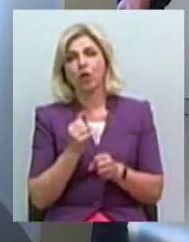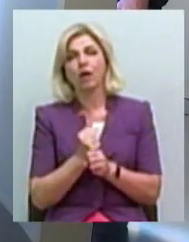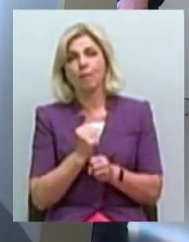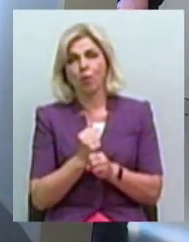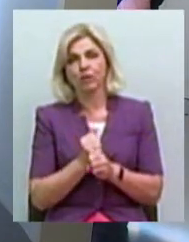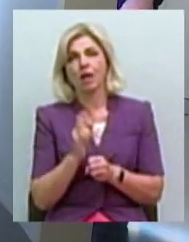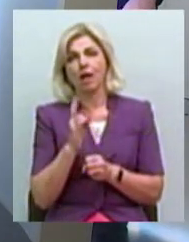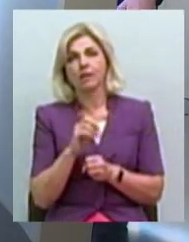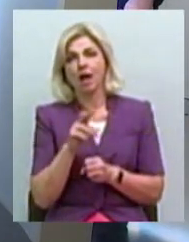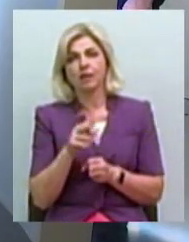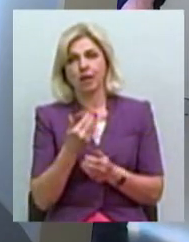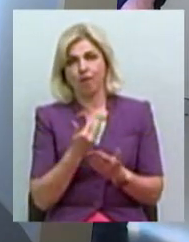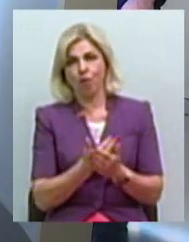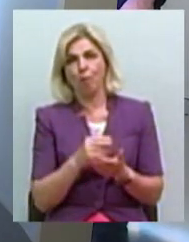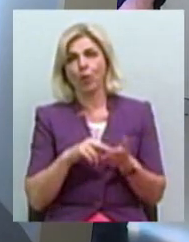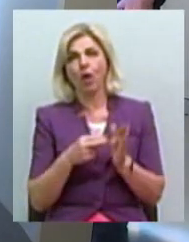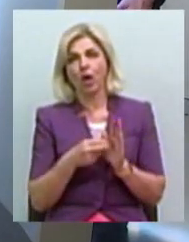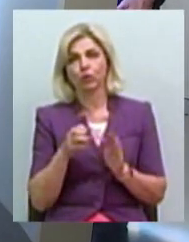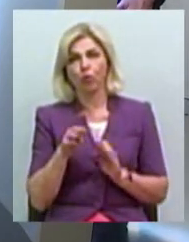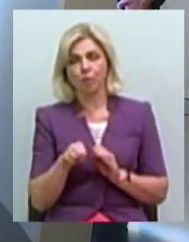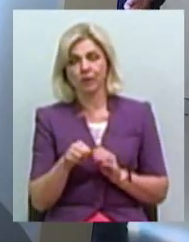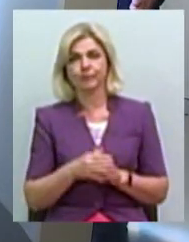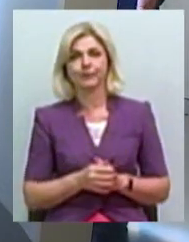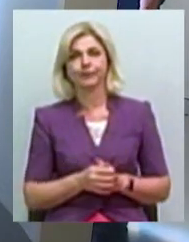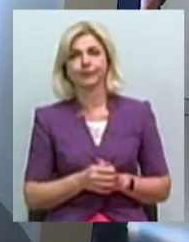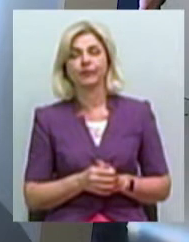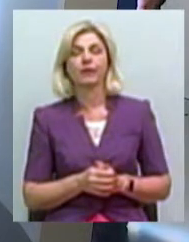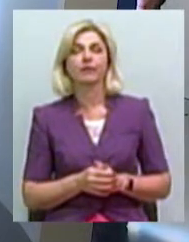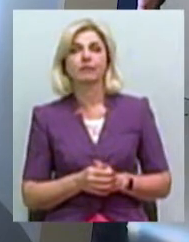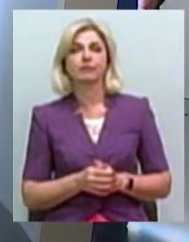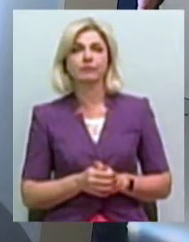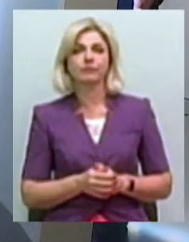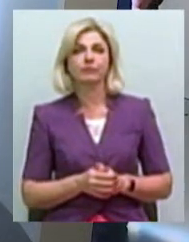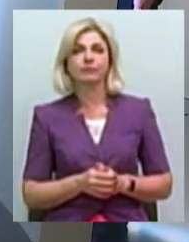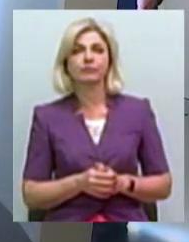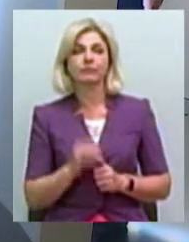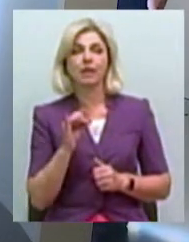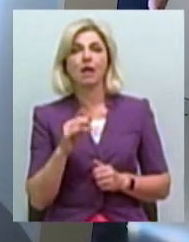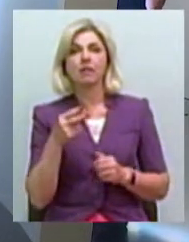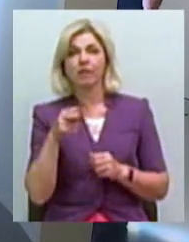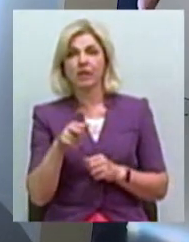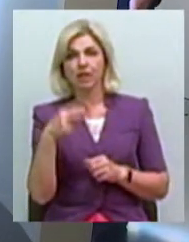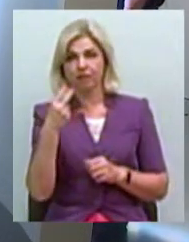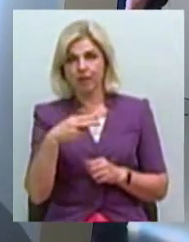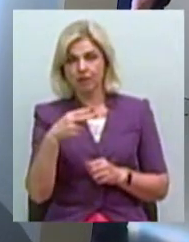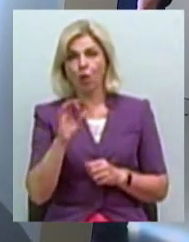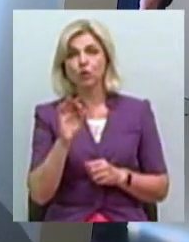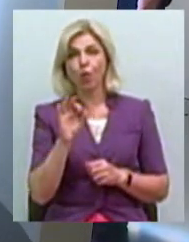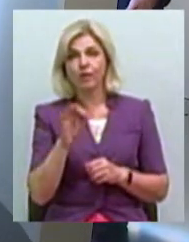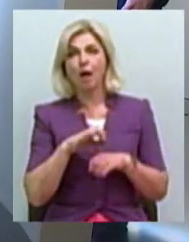його проєктом. І планується в 2020-му, в жовтні,